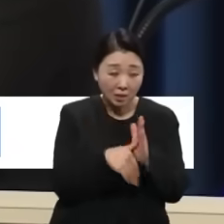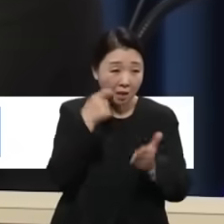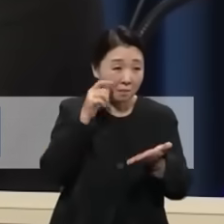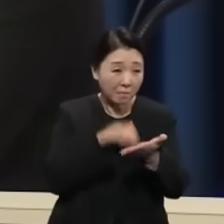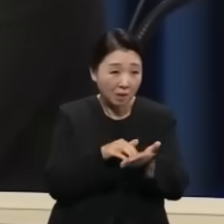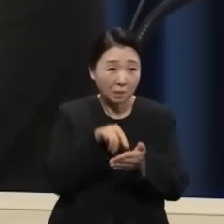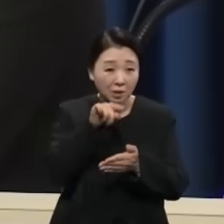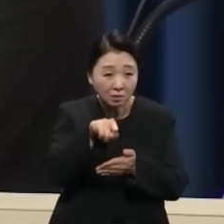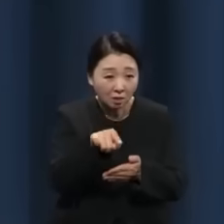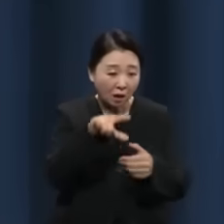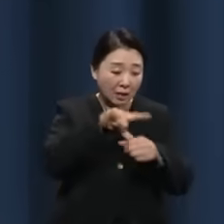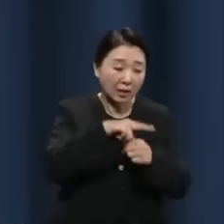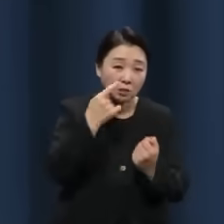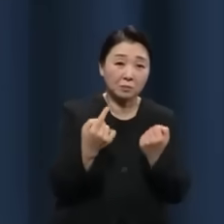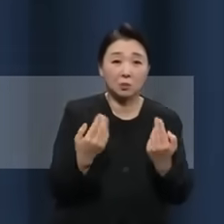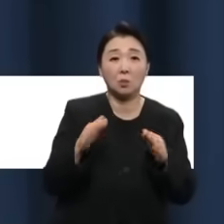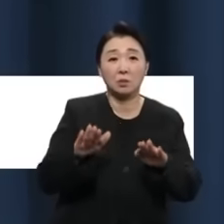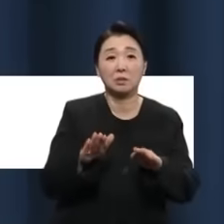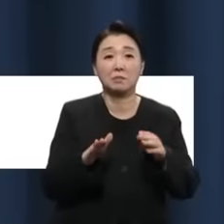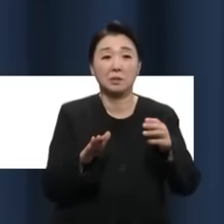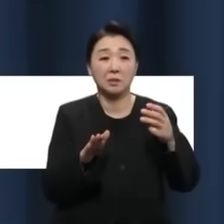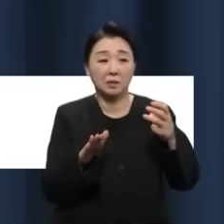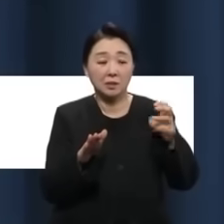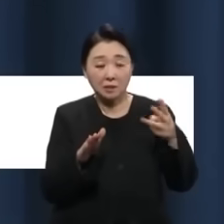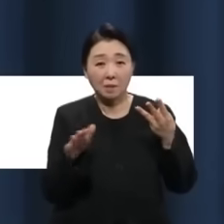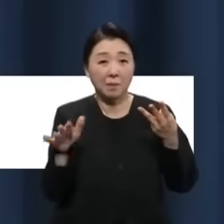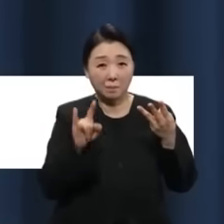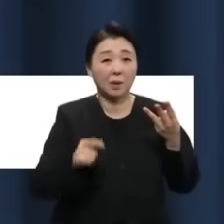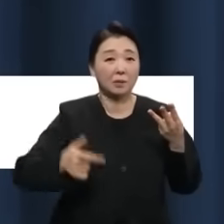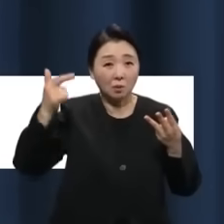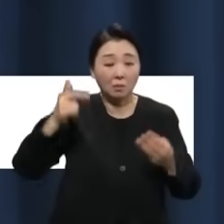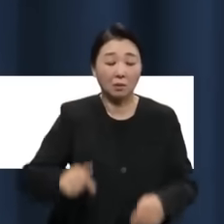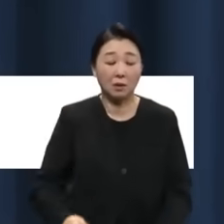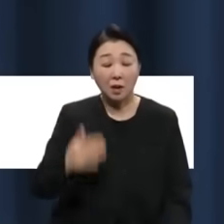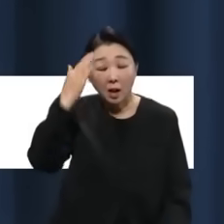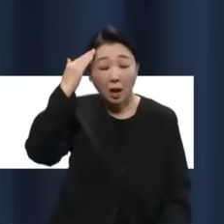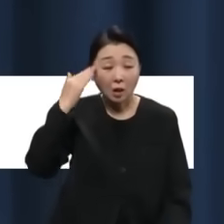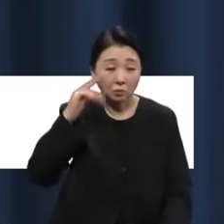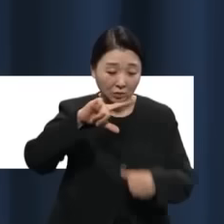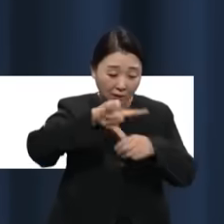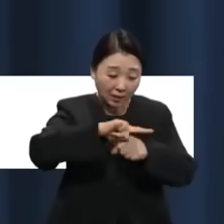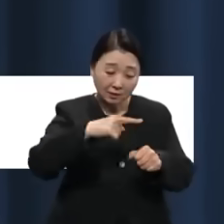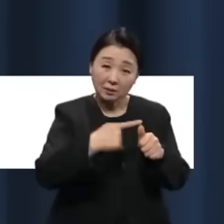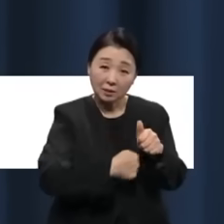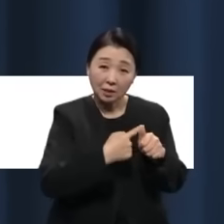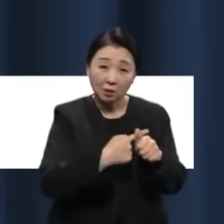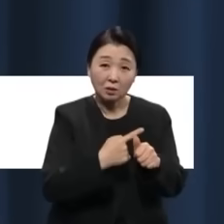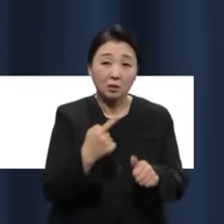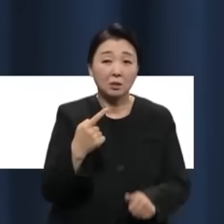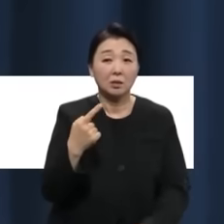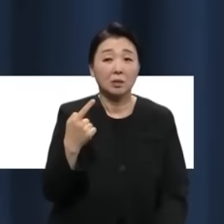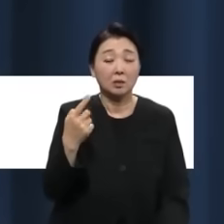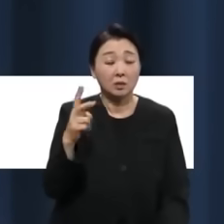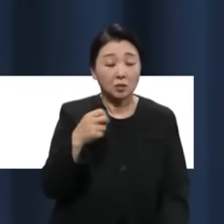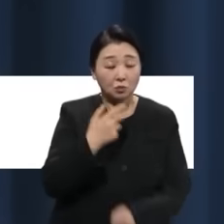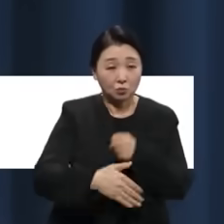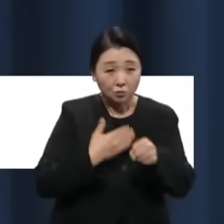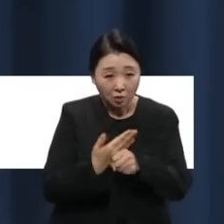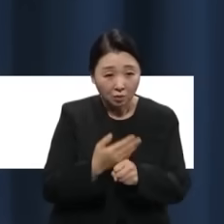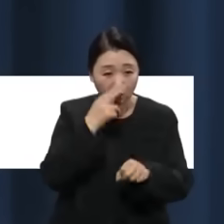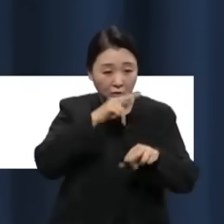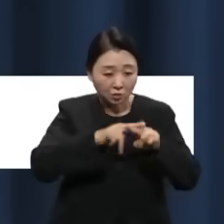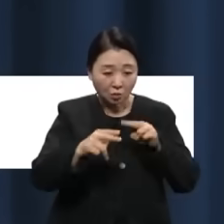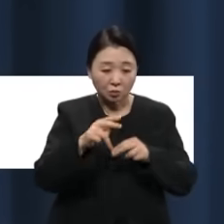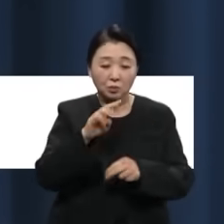규모라고 밝혔습니다 우리나라 전체가 천연 가스는 최대 29년 석유는